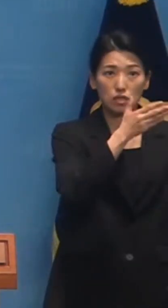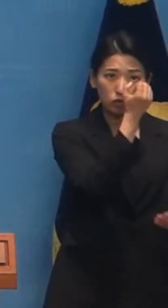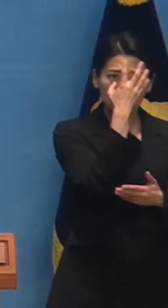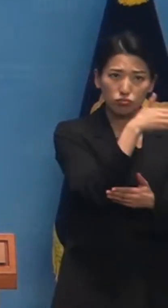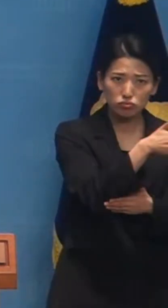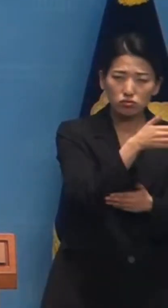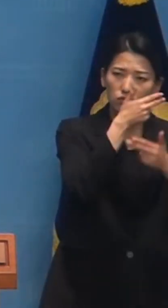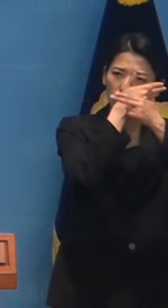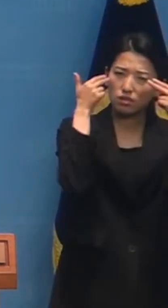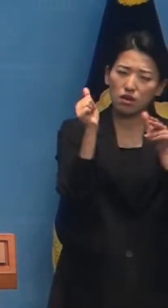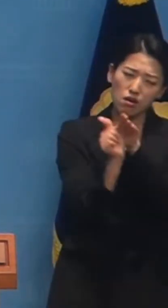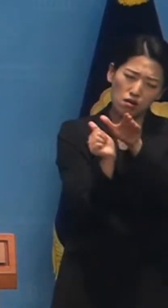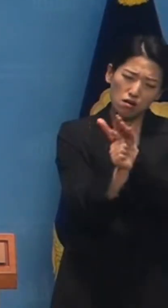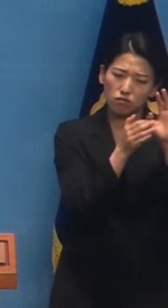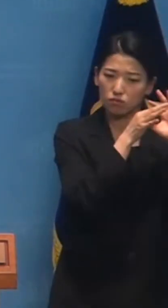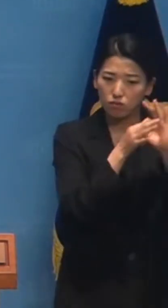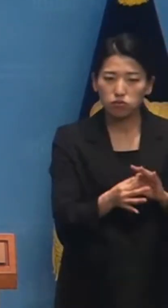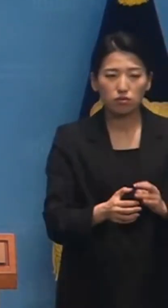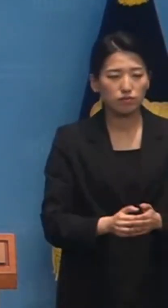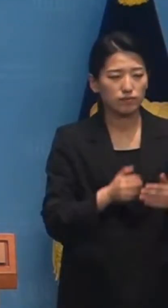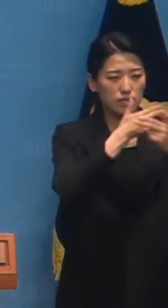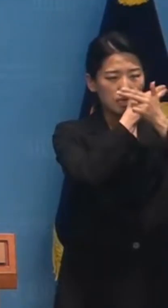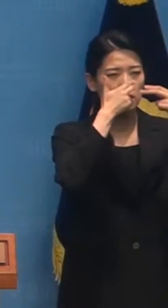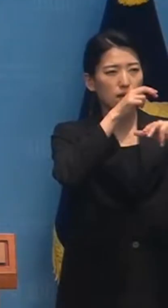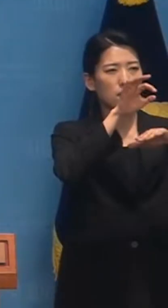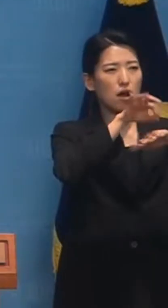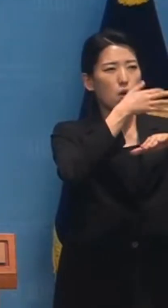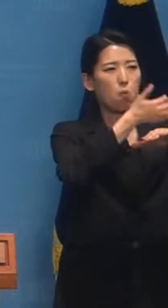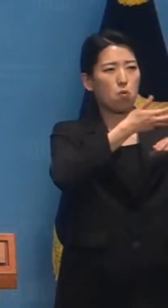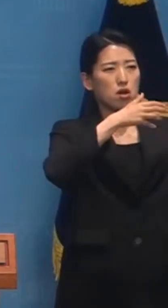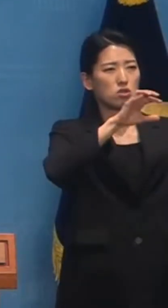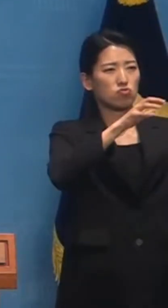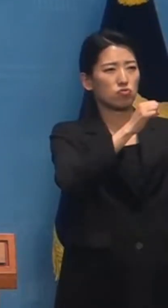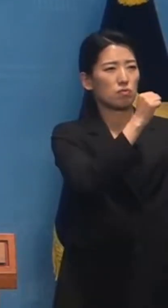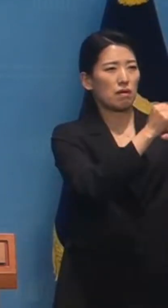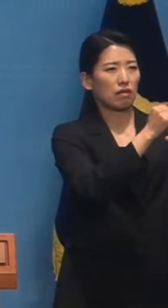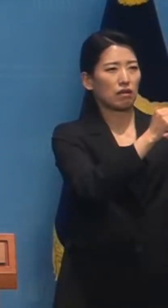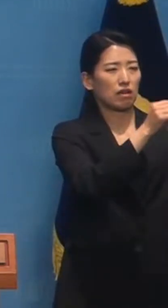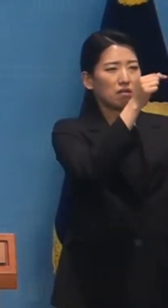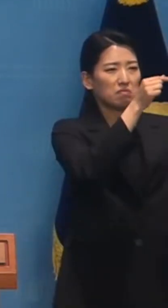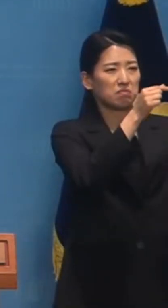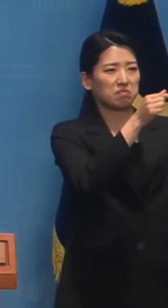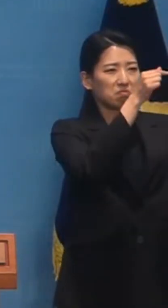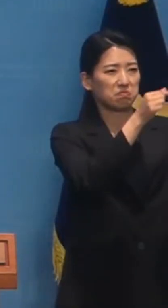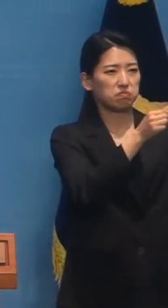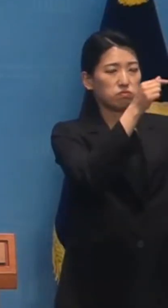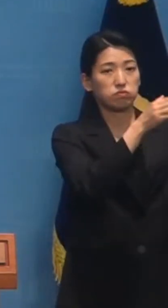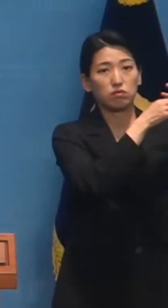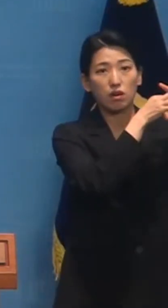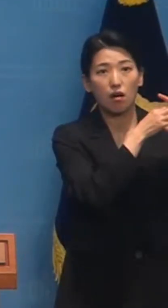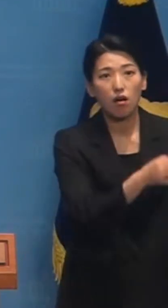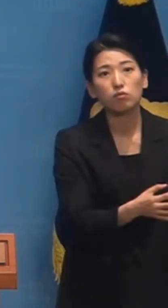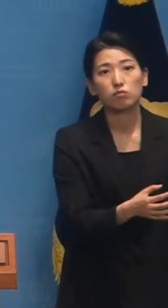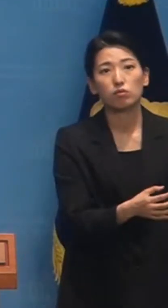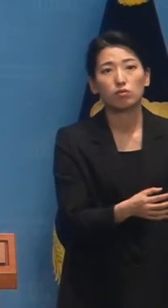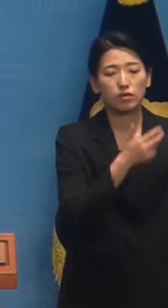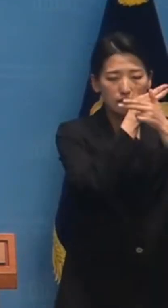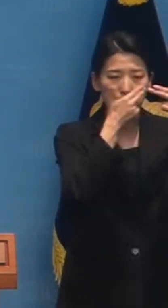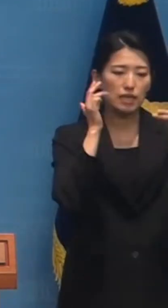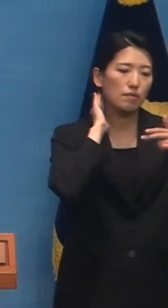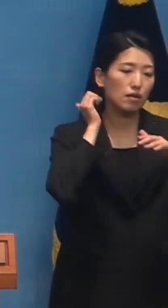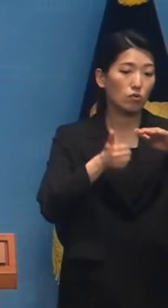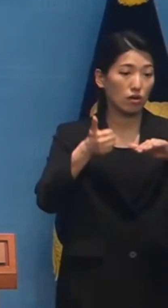있습니다. 특히 이재명 왕국 시리즈라는 제목의 기획보도는 이재명 후보가 대통령에 당선될 경우를 가정하여